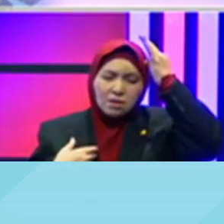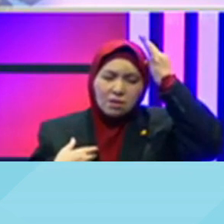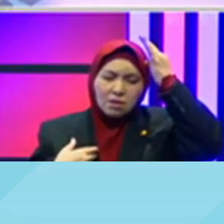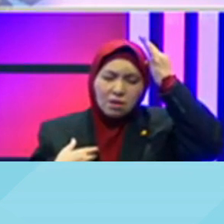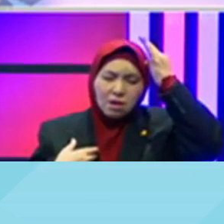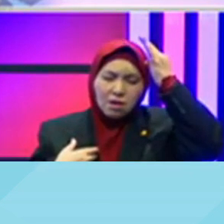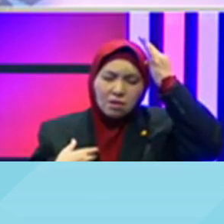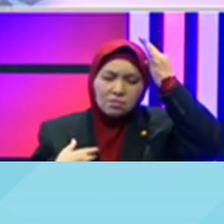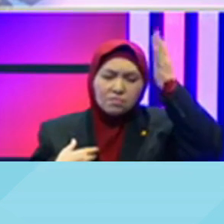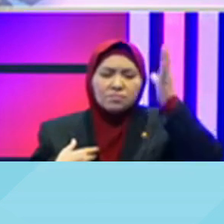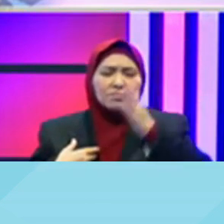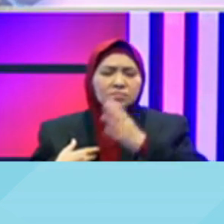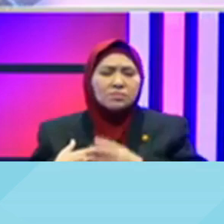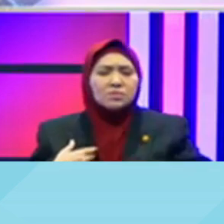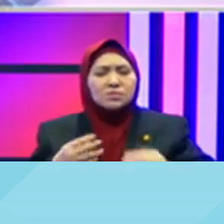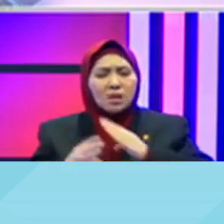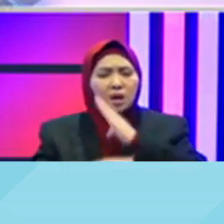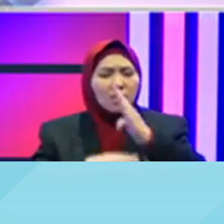منها